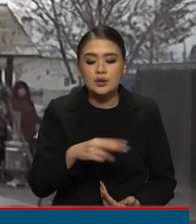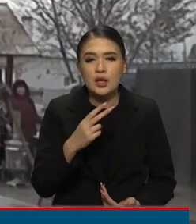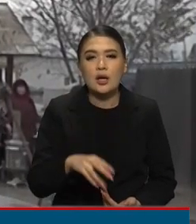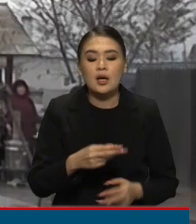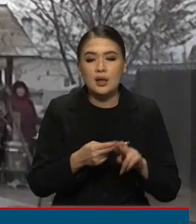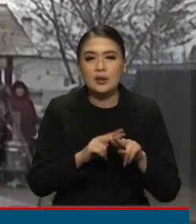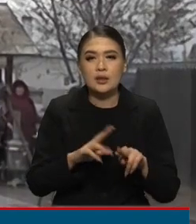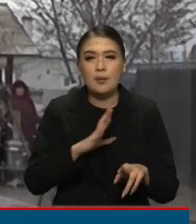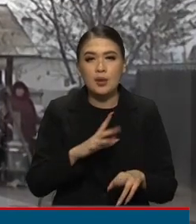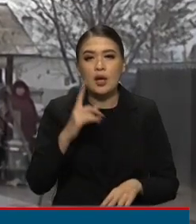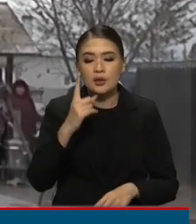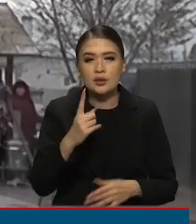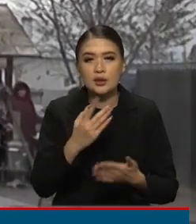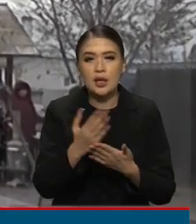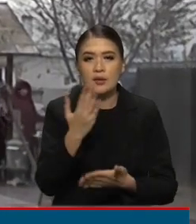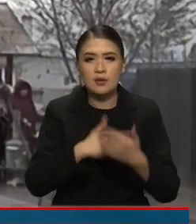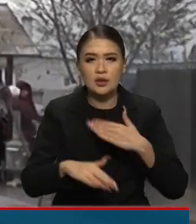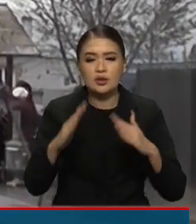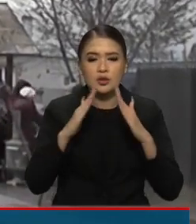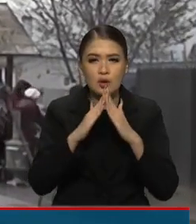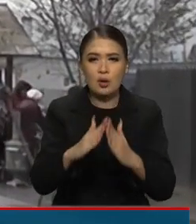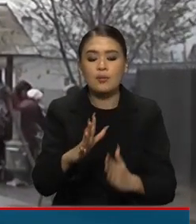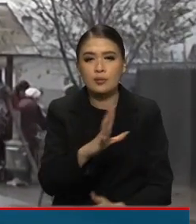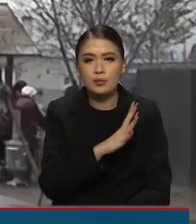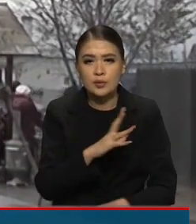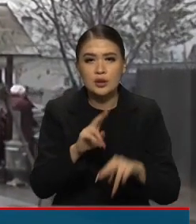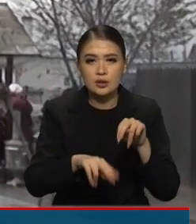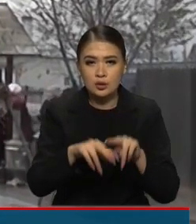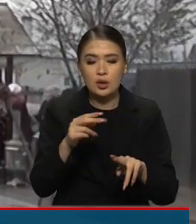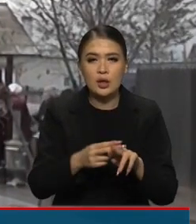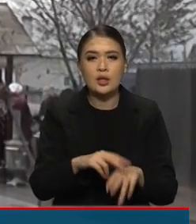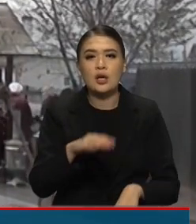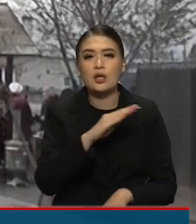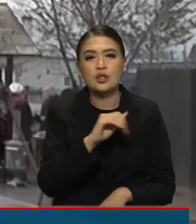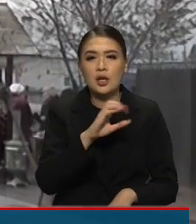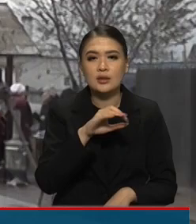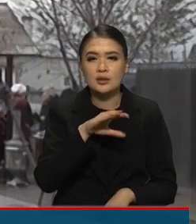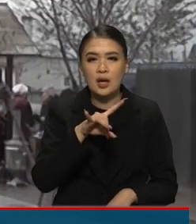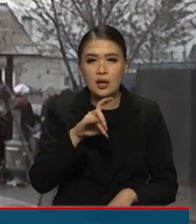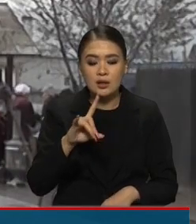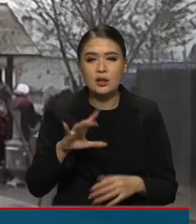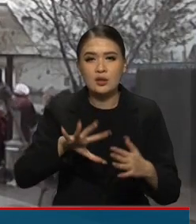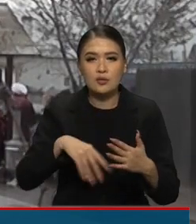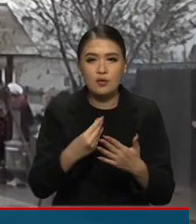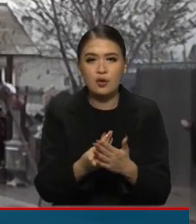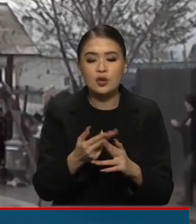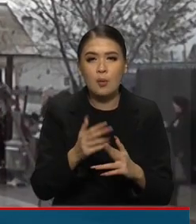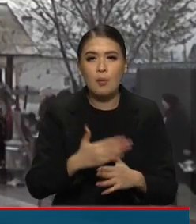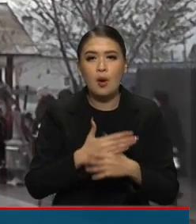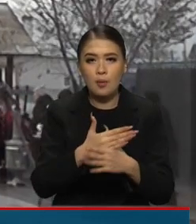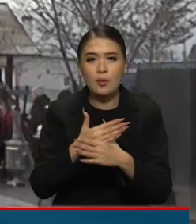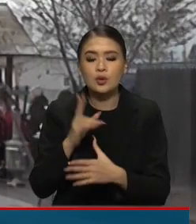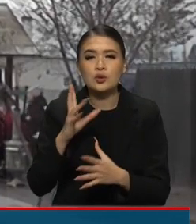дом для одного гражданина-инвалида. Молодежь поселка создала фонд «Абай Жастары» и до сих пор предоставляет дополнительную помощь